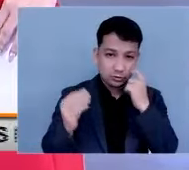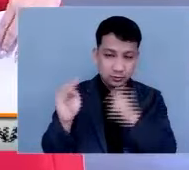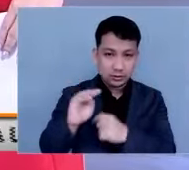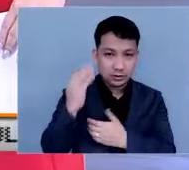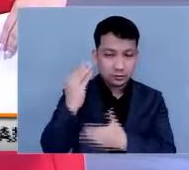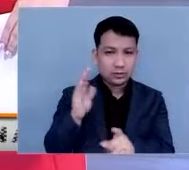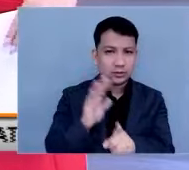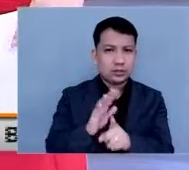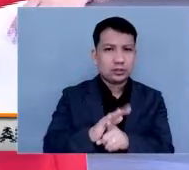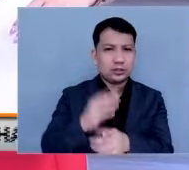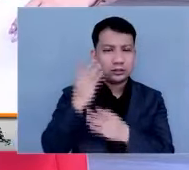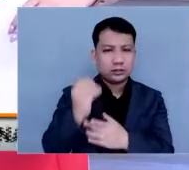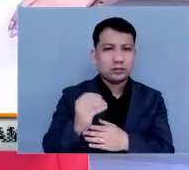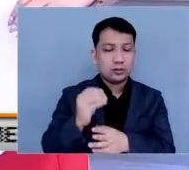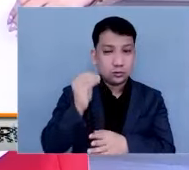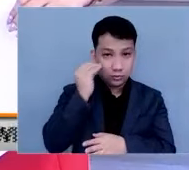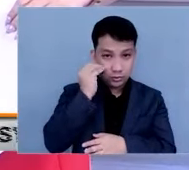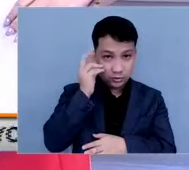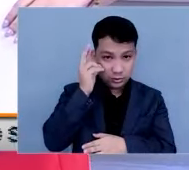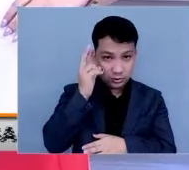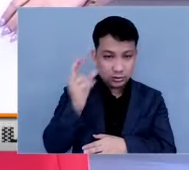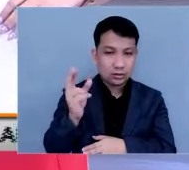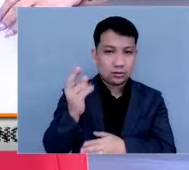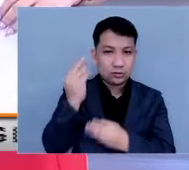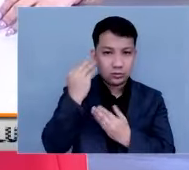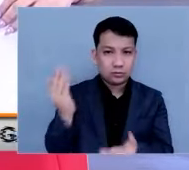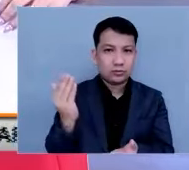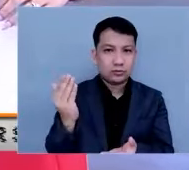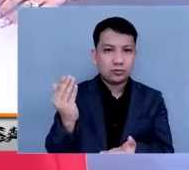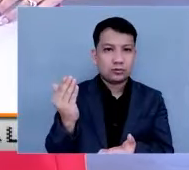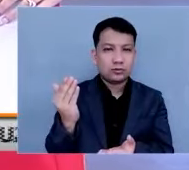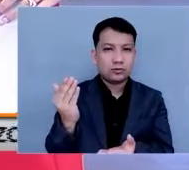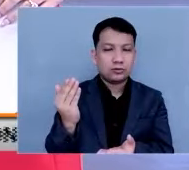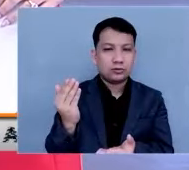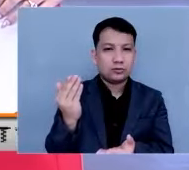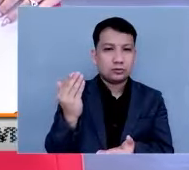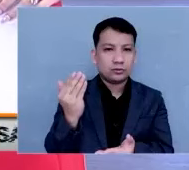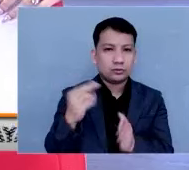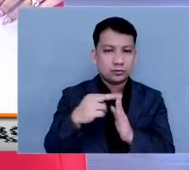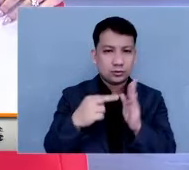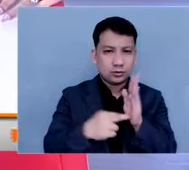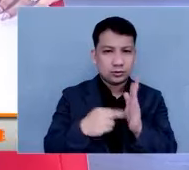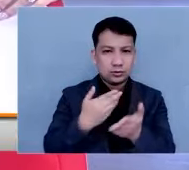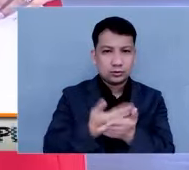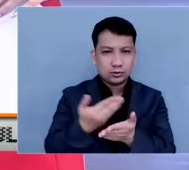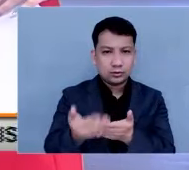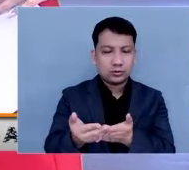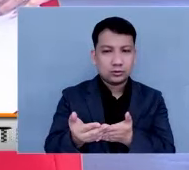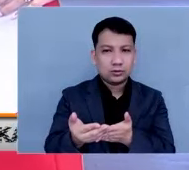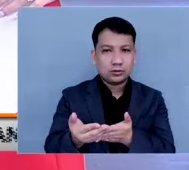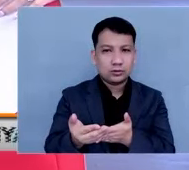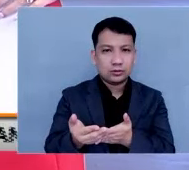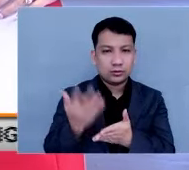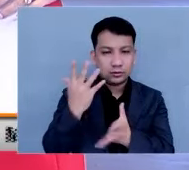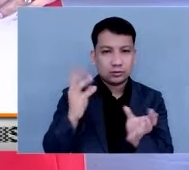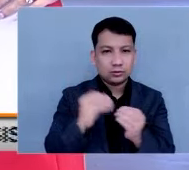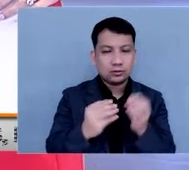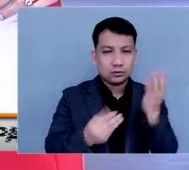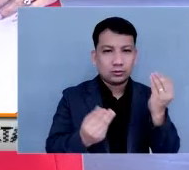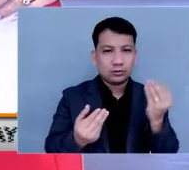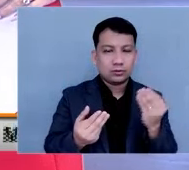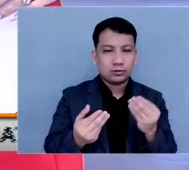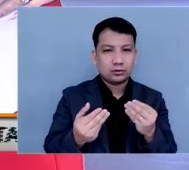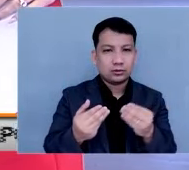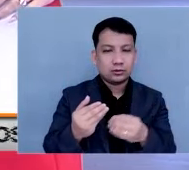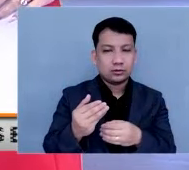Trending ngayon si Olivia Rodrigo dahil sa bagong rule sa pagbili ng tickets kontra scalpers para sa upcoming God's Tour